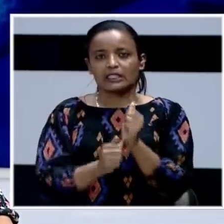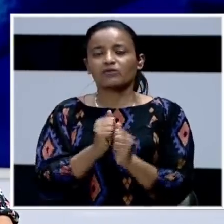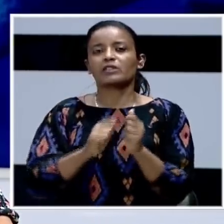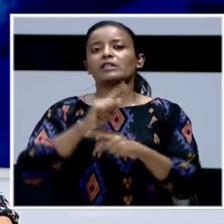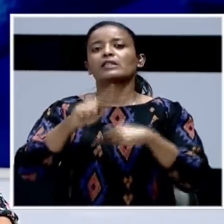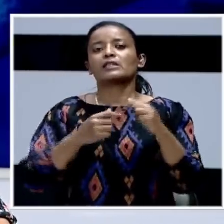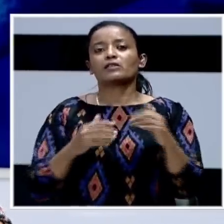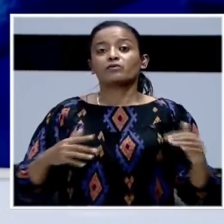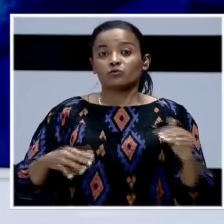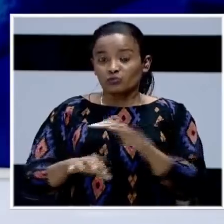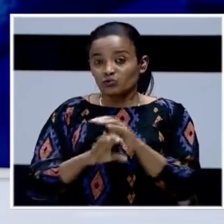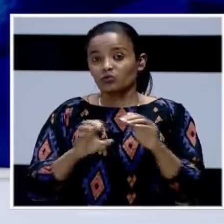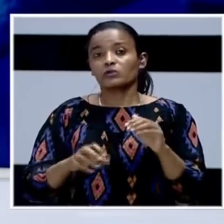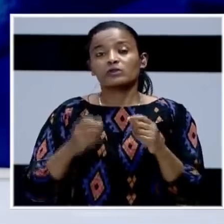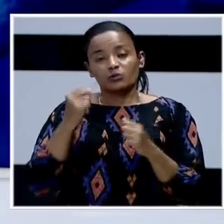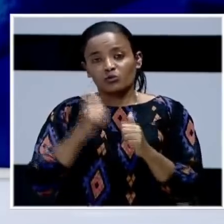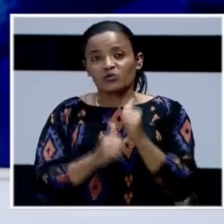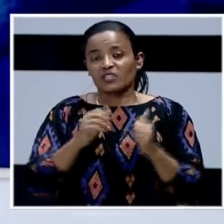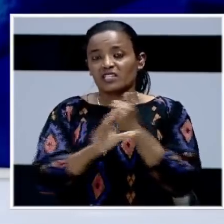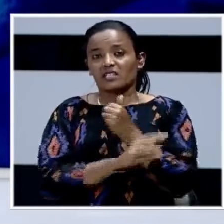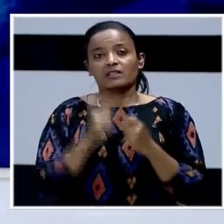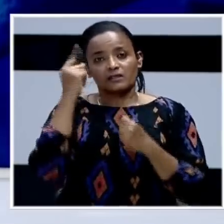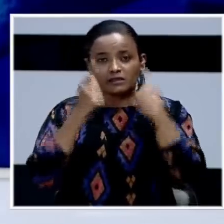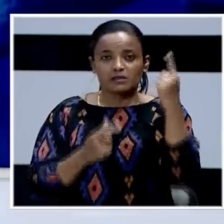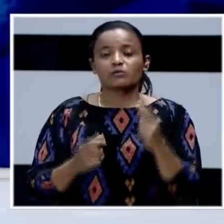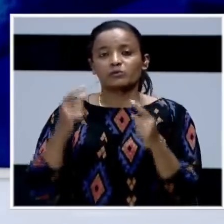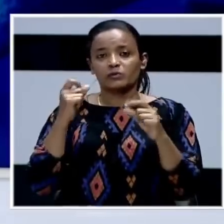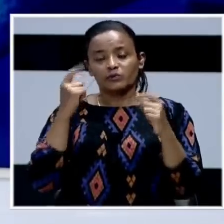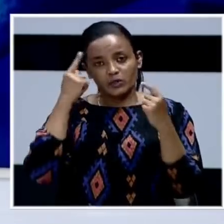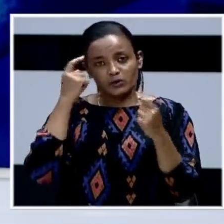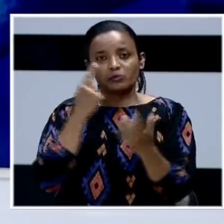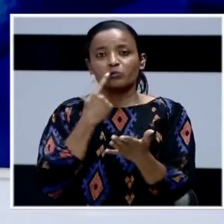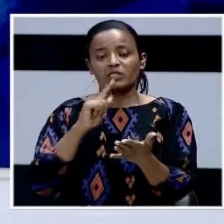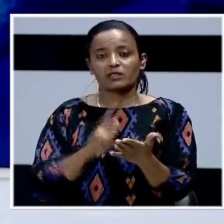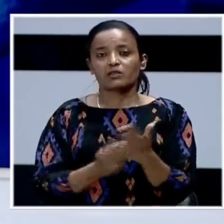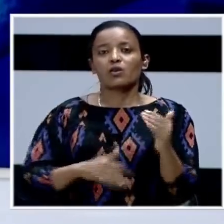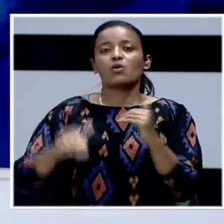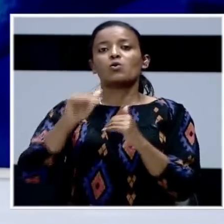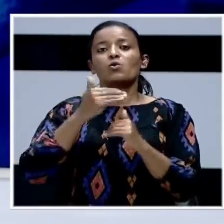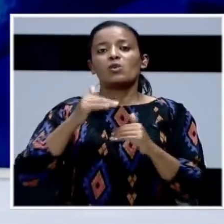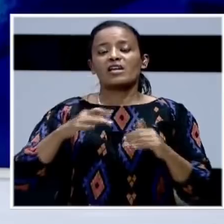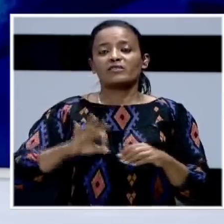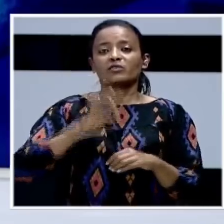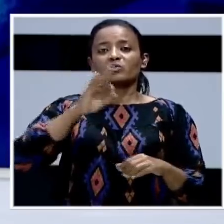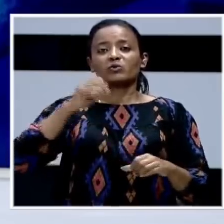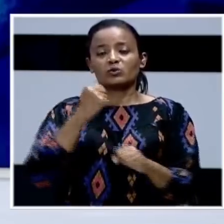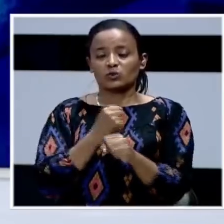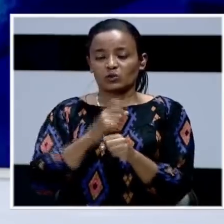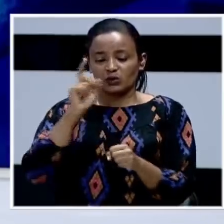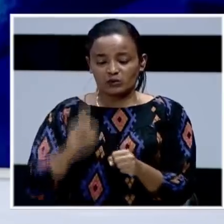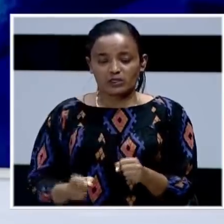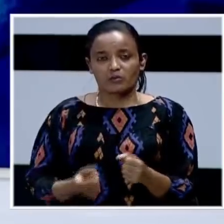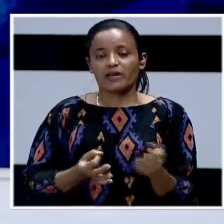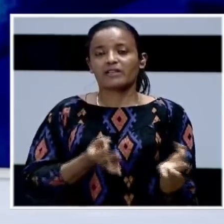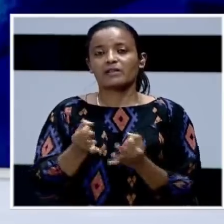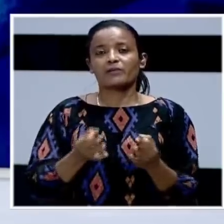سعبو هلكيتن مفراس هاقرن ترديوم بزوطي مرداتا لعول حلاف النتاوي منفسن كسرحو كمز قباون اتحساسي